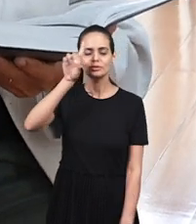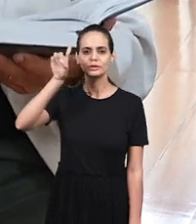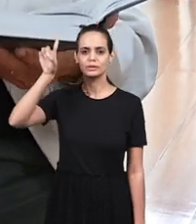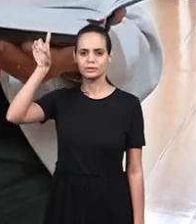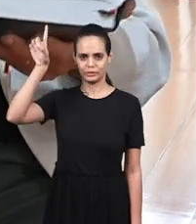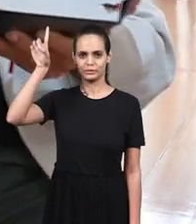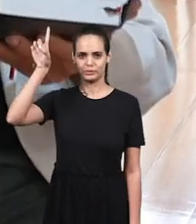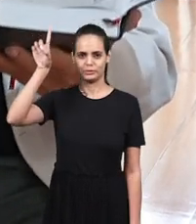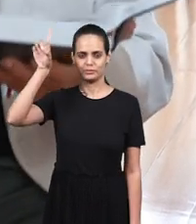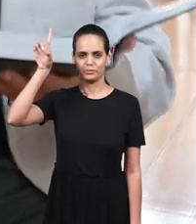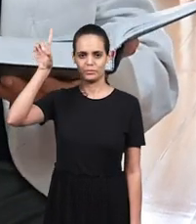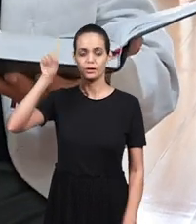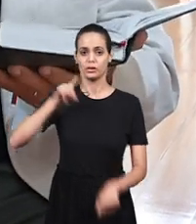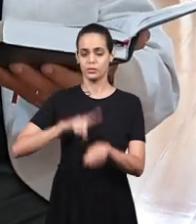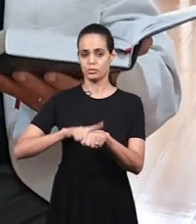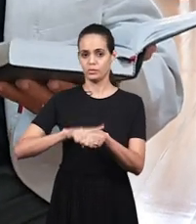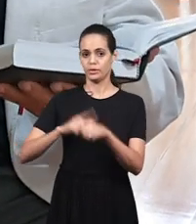Божий.